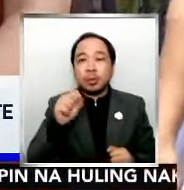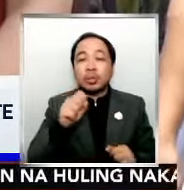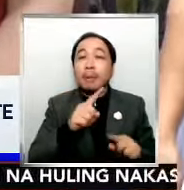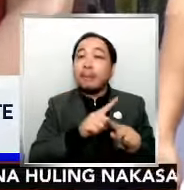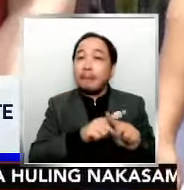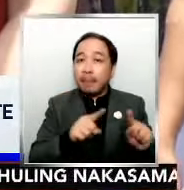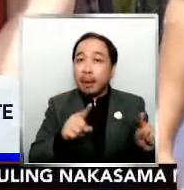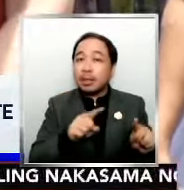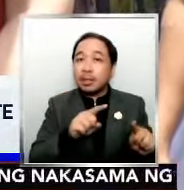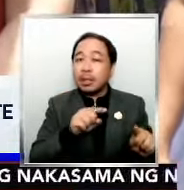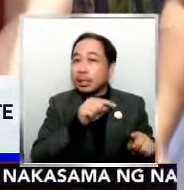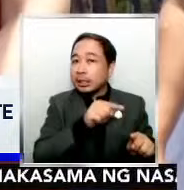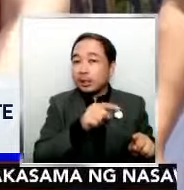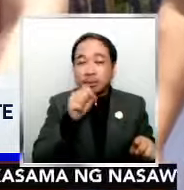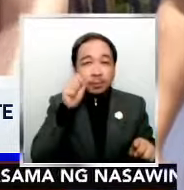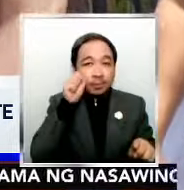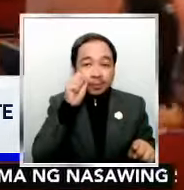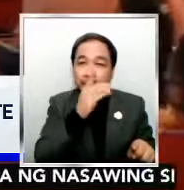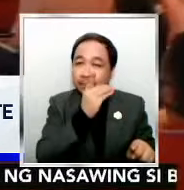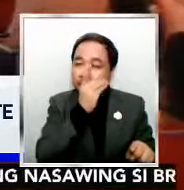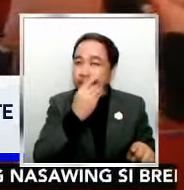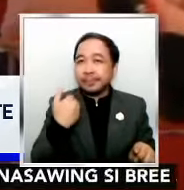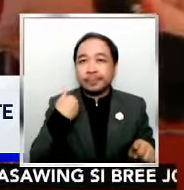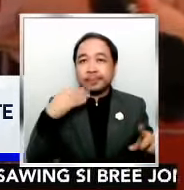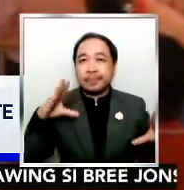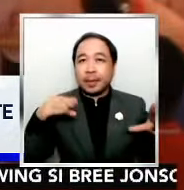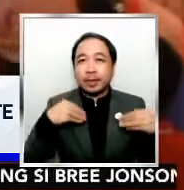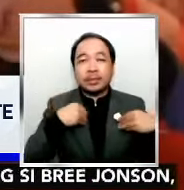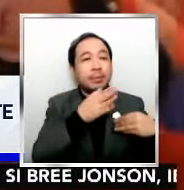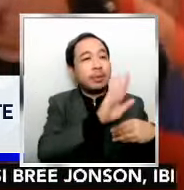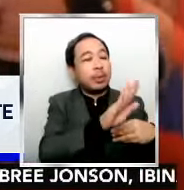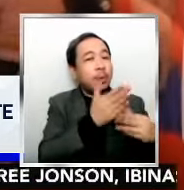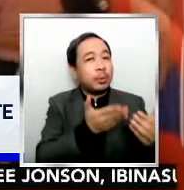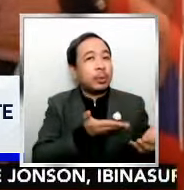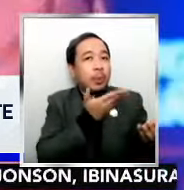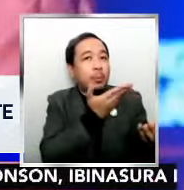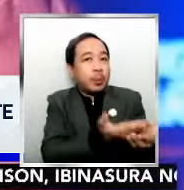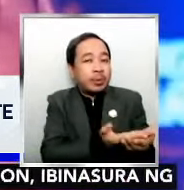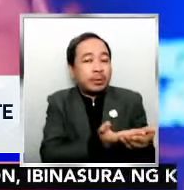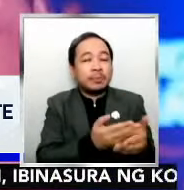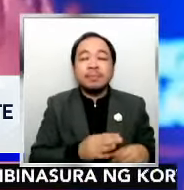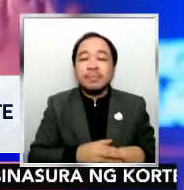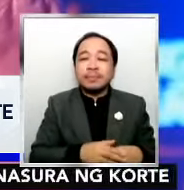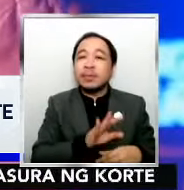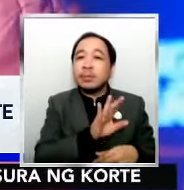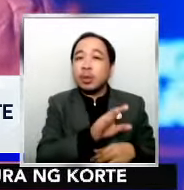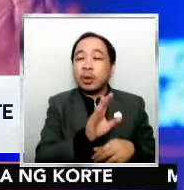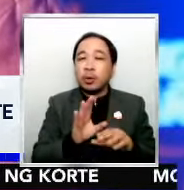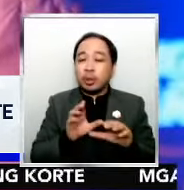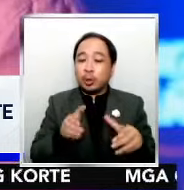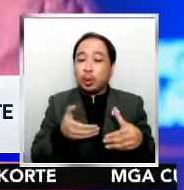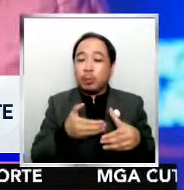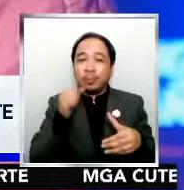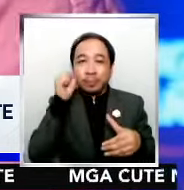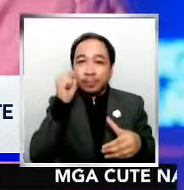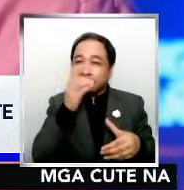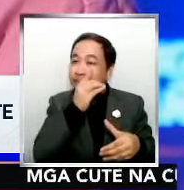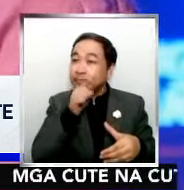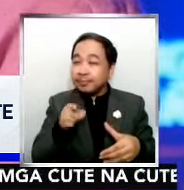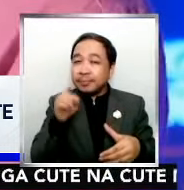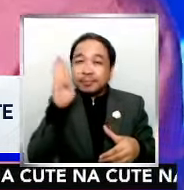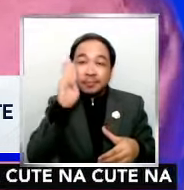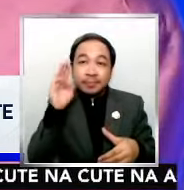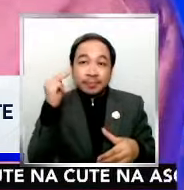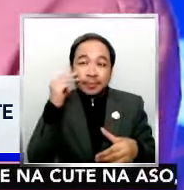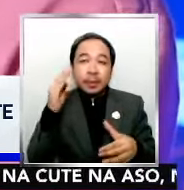ayon sa tagapagsalita ng dating senador. Ayon sa kanyang partido, inihahanda na rin ni Marcos ang kanilang senatorial lineup